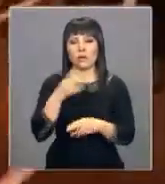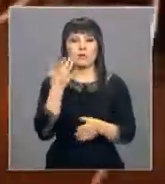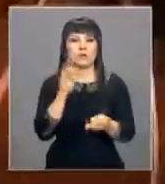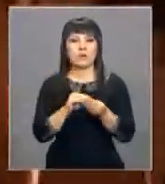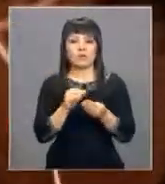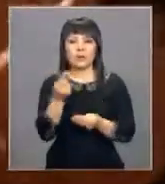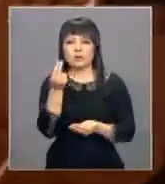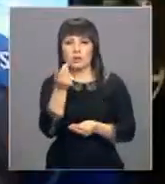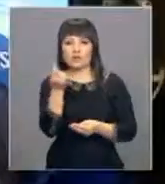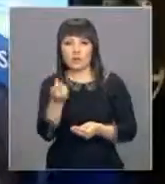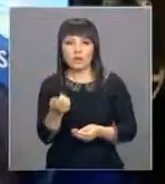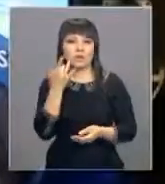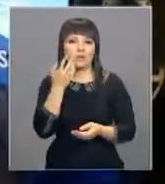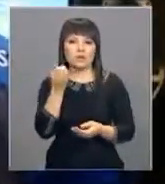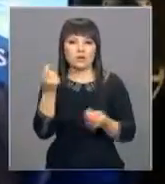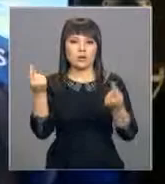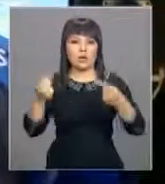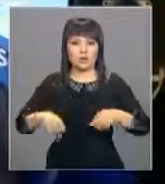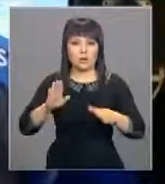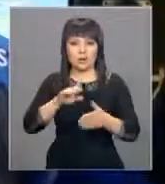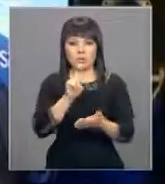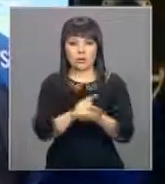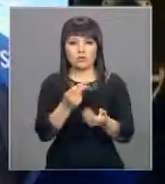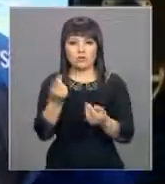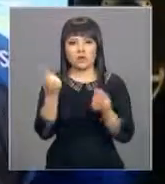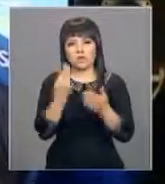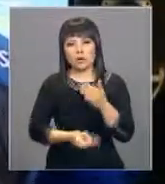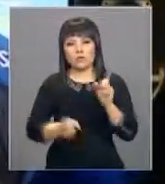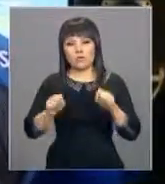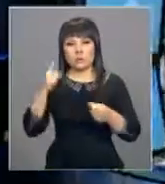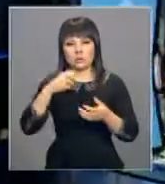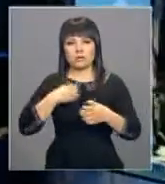қалпында қалатын болса, бұл ел көп ұзамай-ақ рецессияға